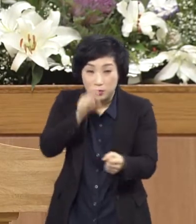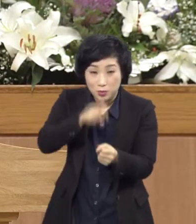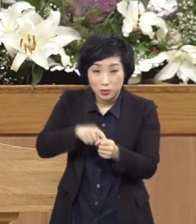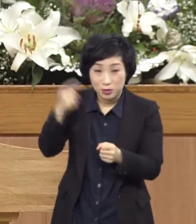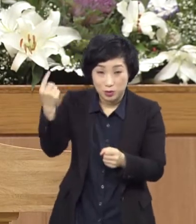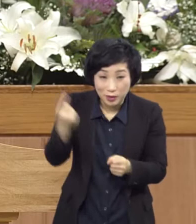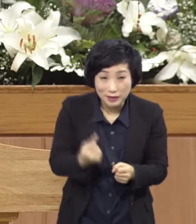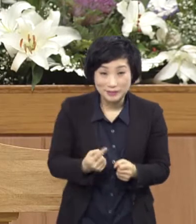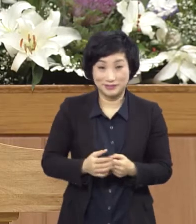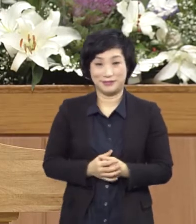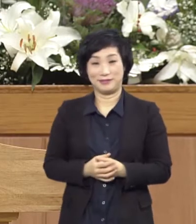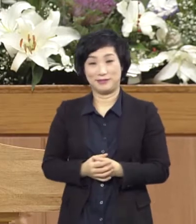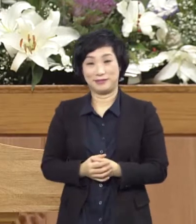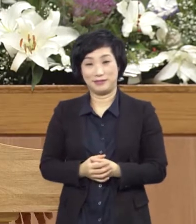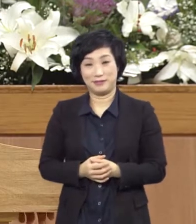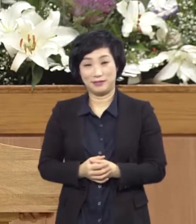오셨다.